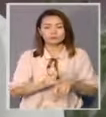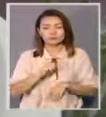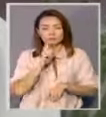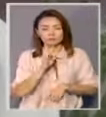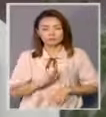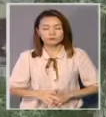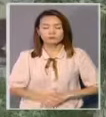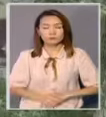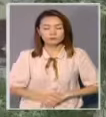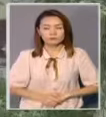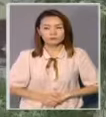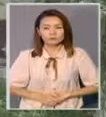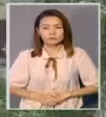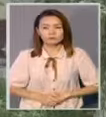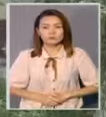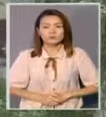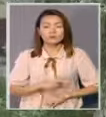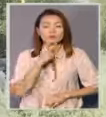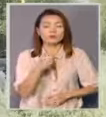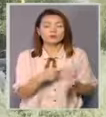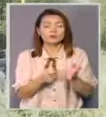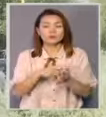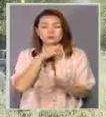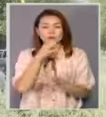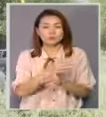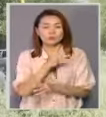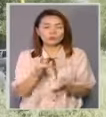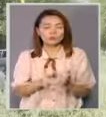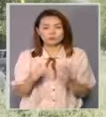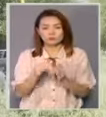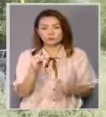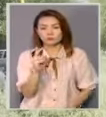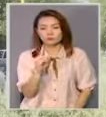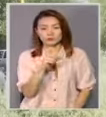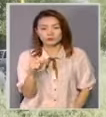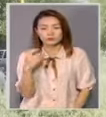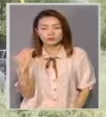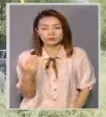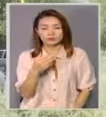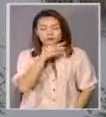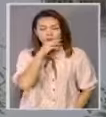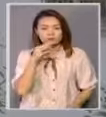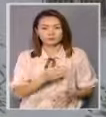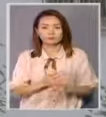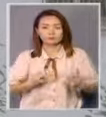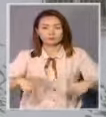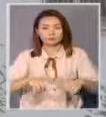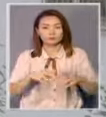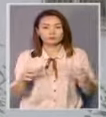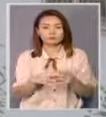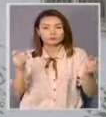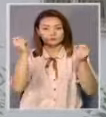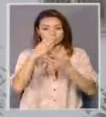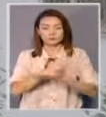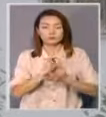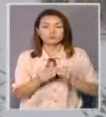қолайсыз. Анықтап көргеніміздей, бұл іске жауапты қалалық тұрғын үйлерге коммуналдық қызмет көрсету жауапкершілігі шектеулі серіктестігі екені белгілі